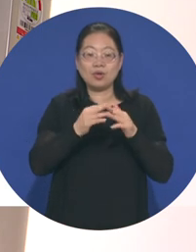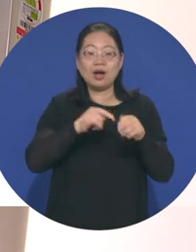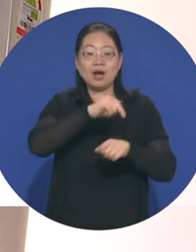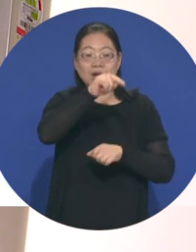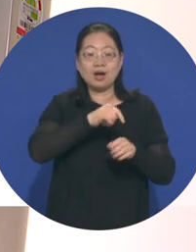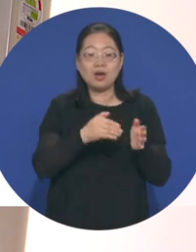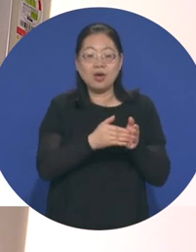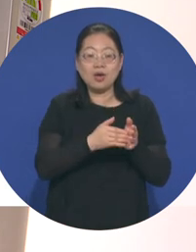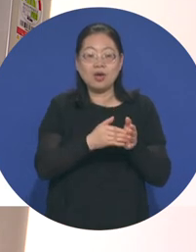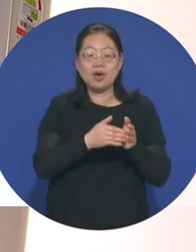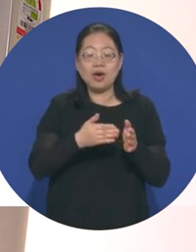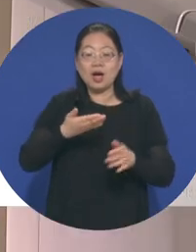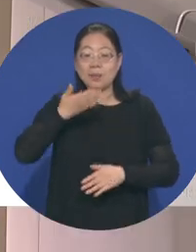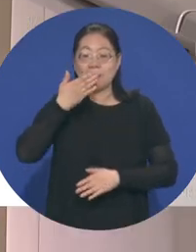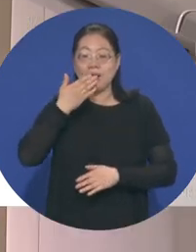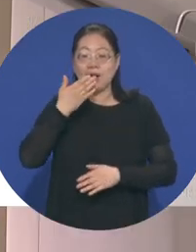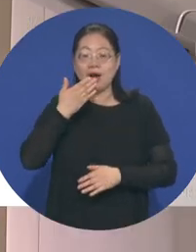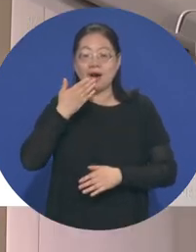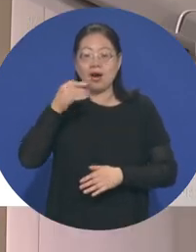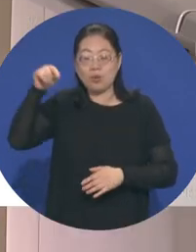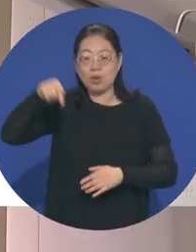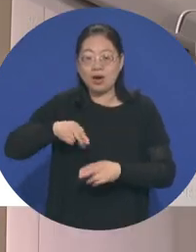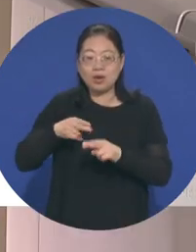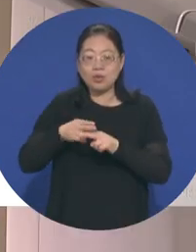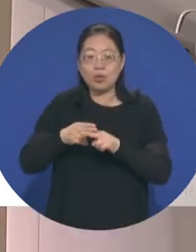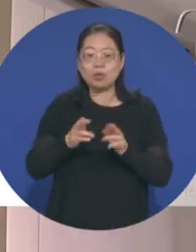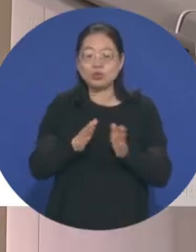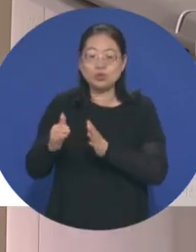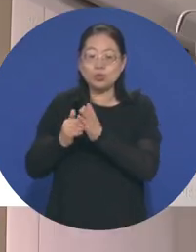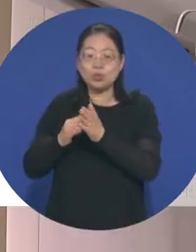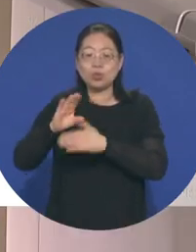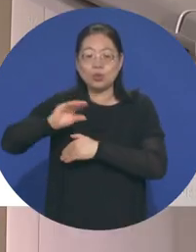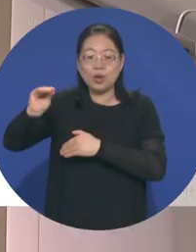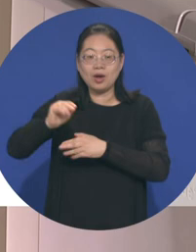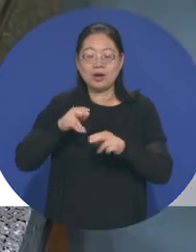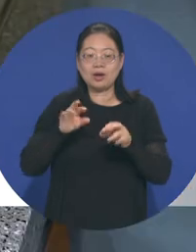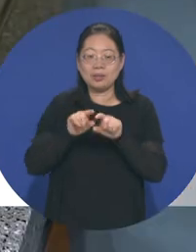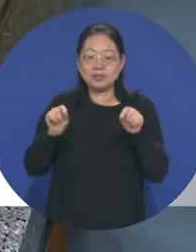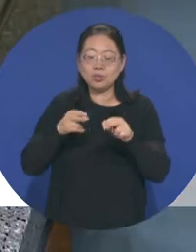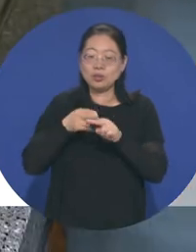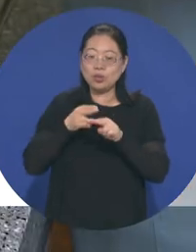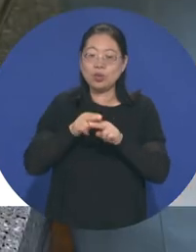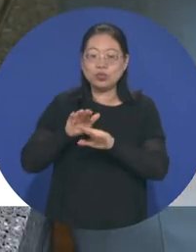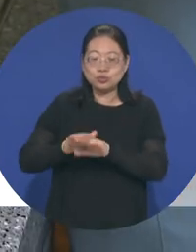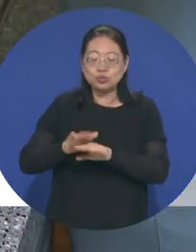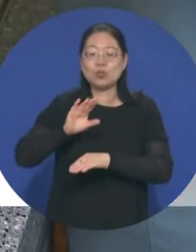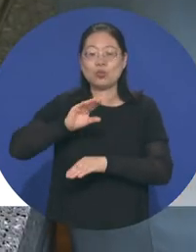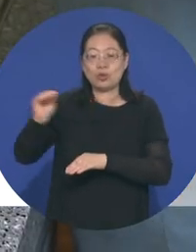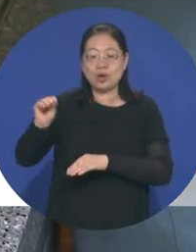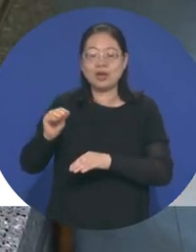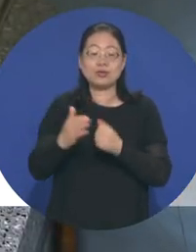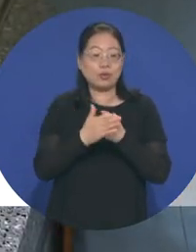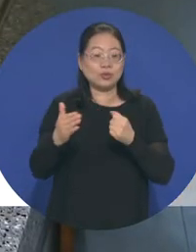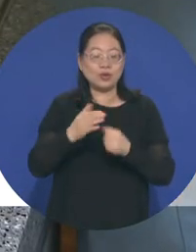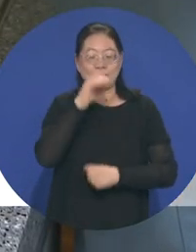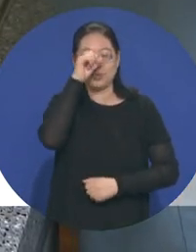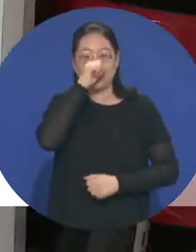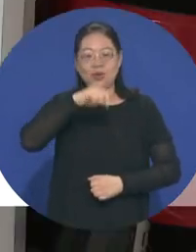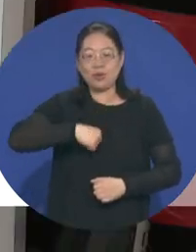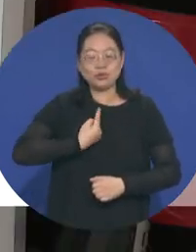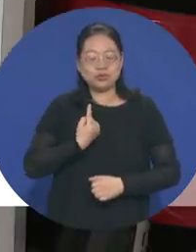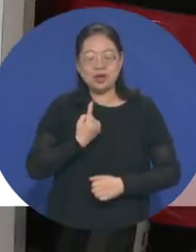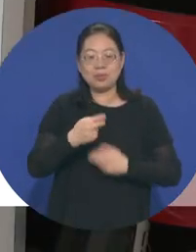오고 밥도 와서 해놓고 가고 반찬도 해놓고 가고 그랬어요. 좋았지 뭐